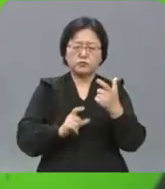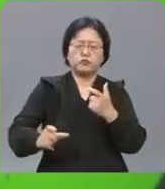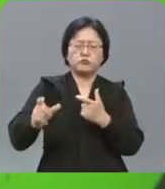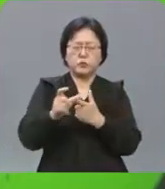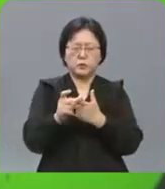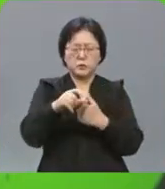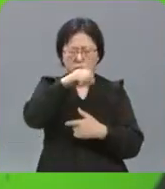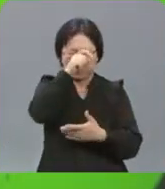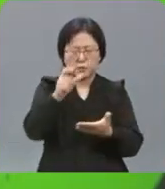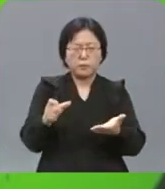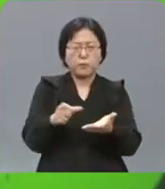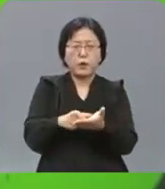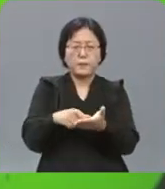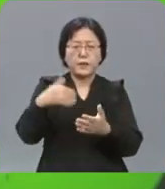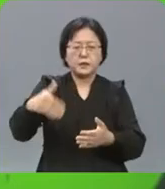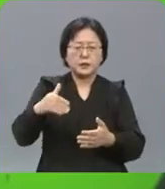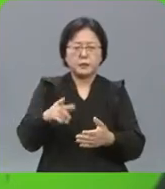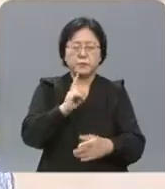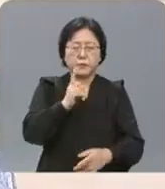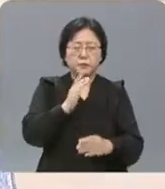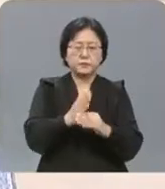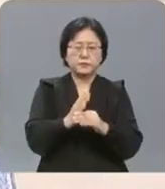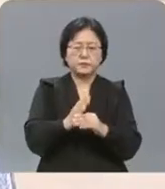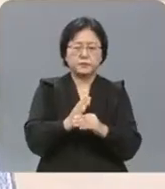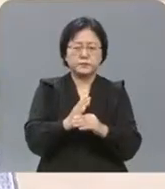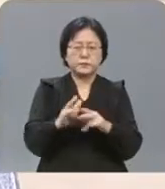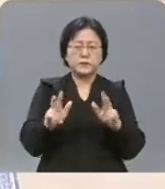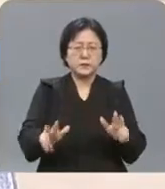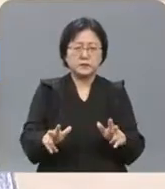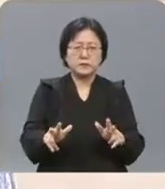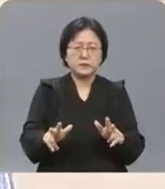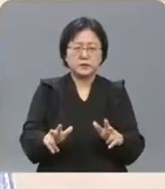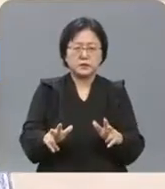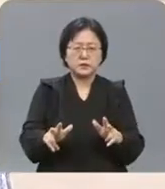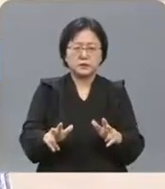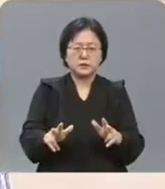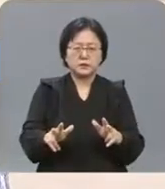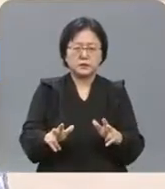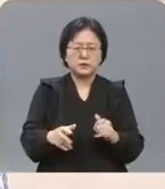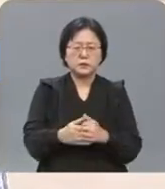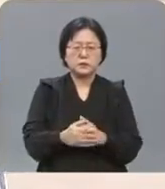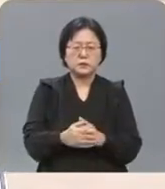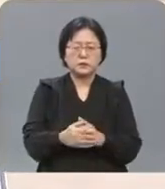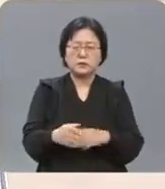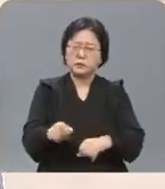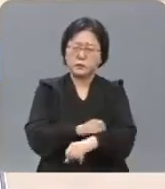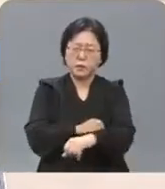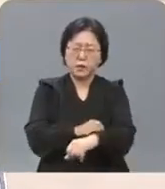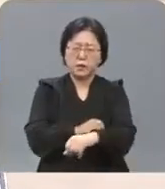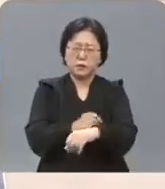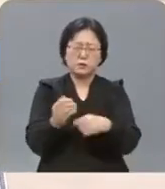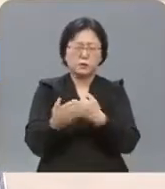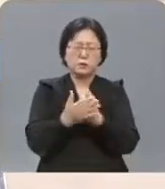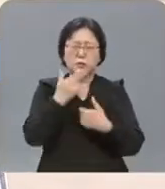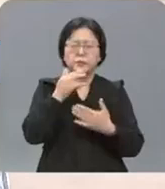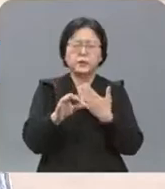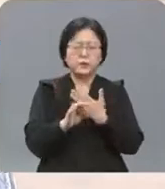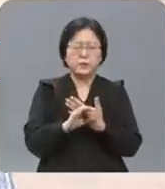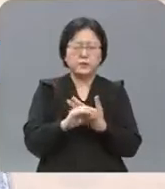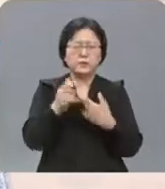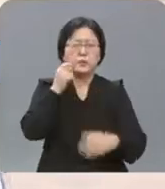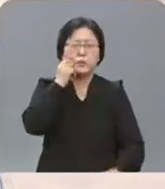예산이 반영되지 않았다고 하소연합니다. 이제는 도저히 더 이상은 어떤 특별한 조치가 없으면